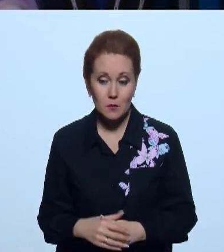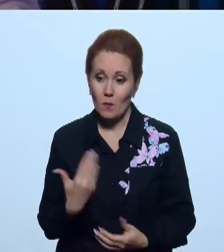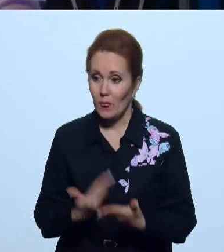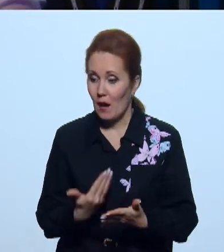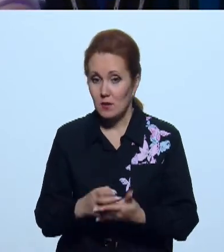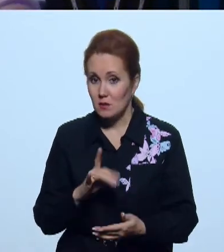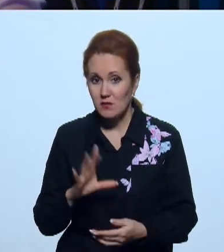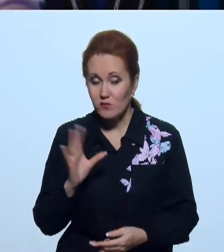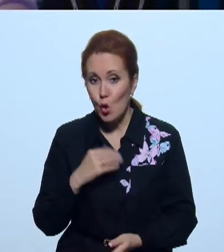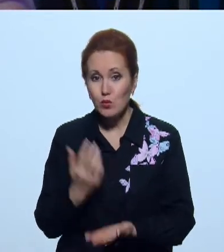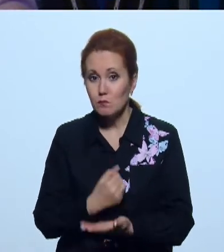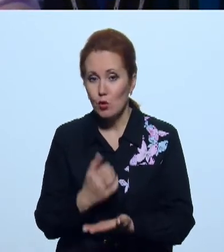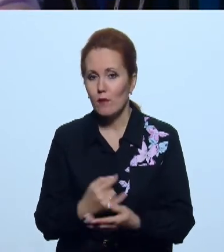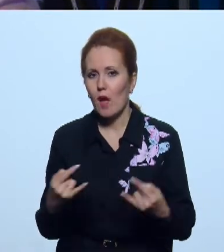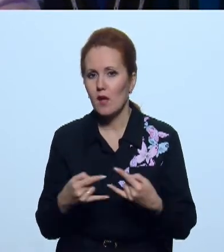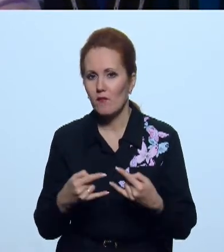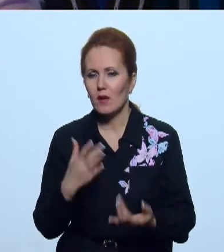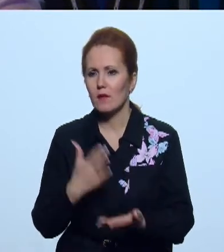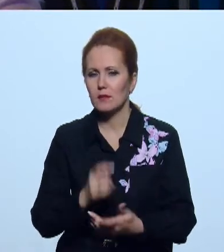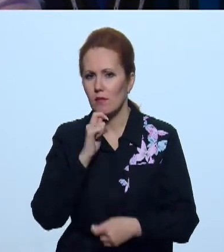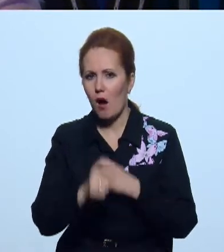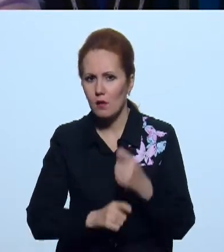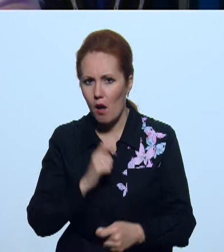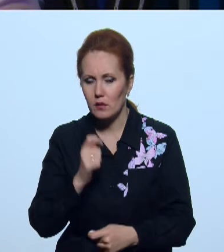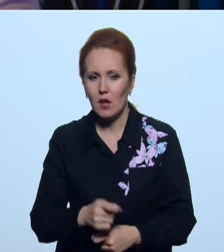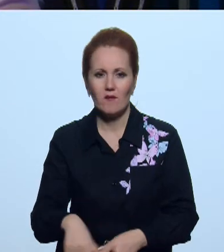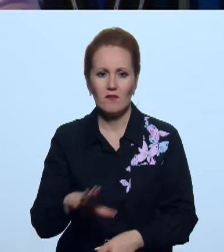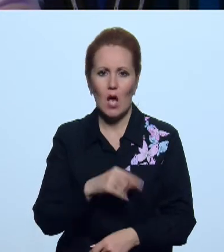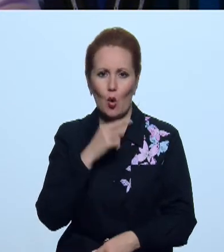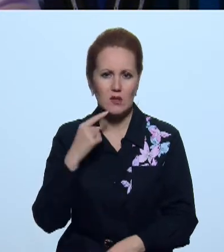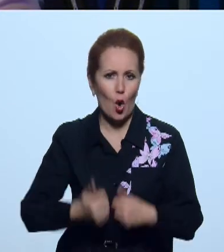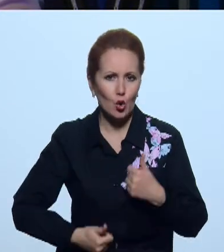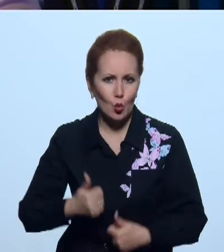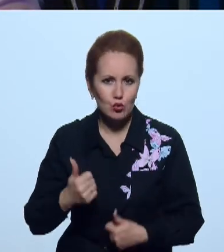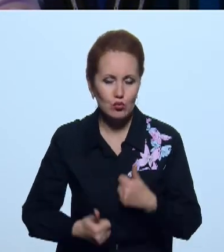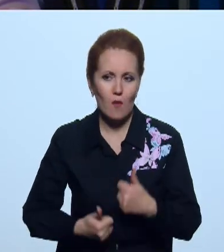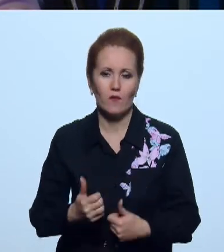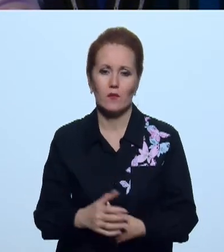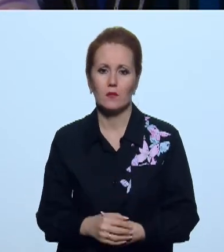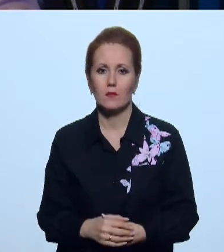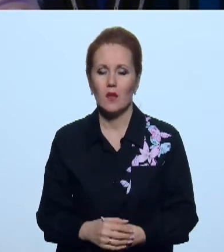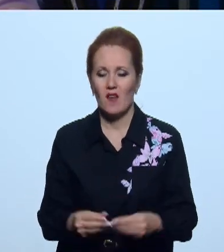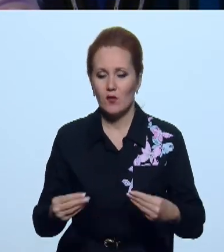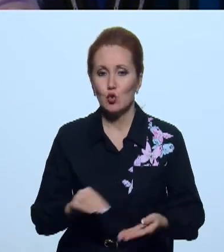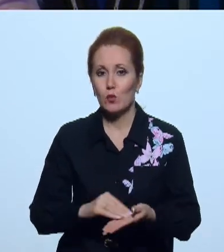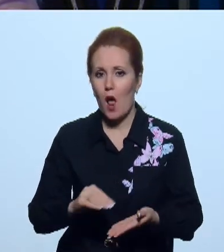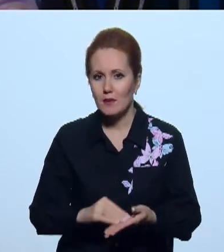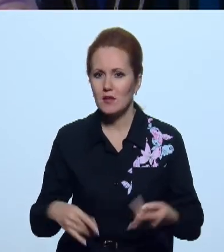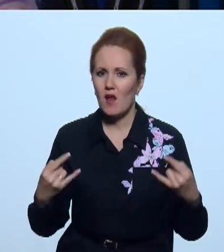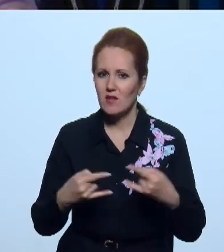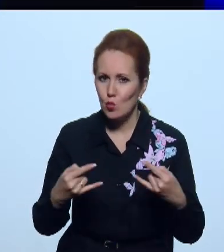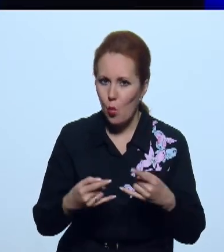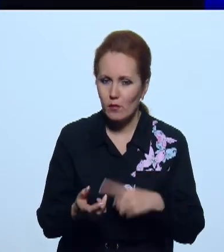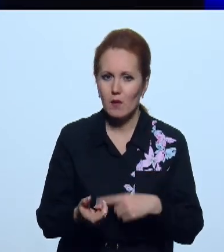все успешно. На телевидении есть награды всероссийских конкурсов, журналистики телевизионной,